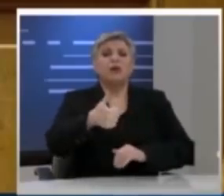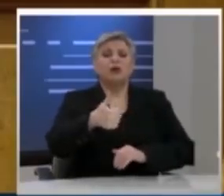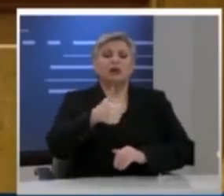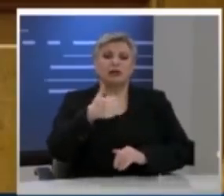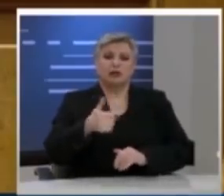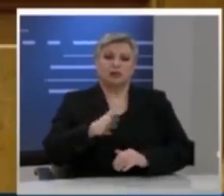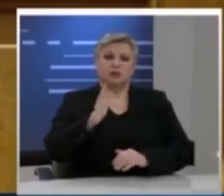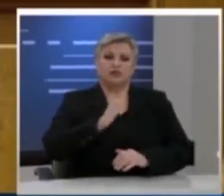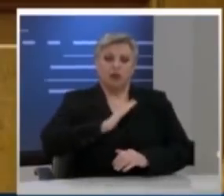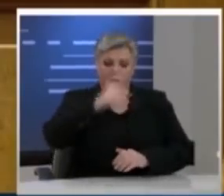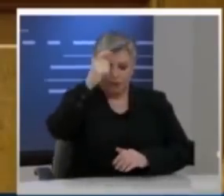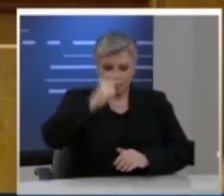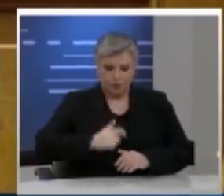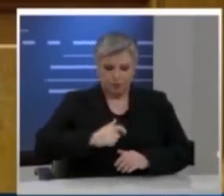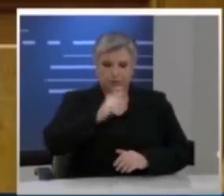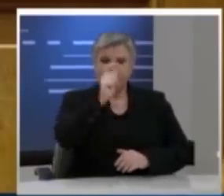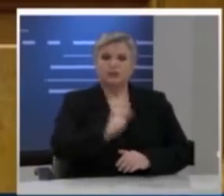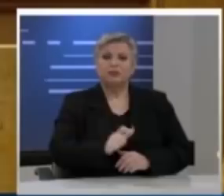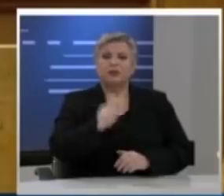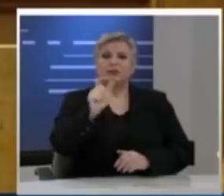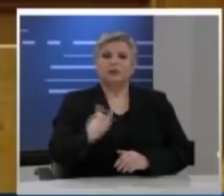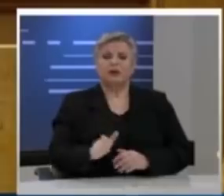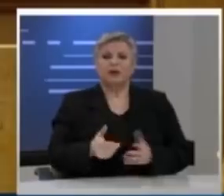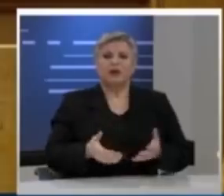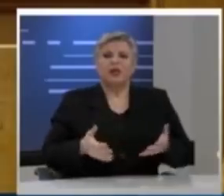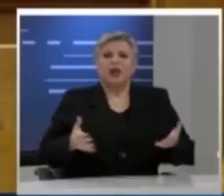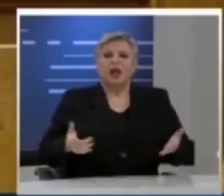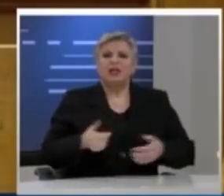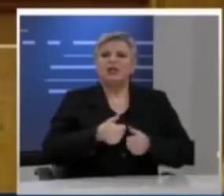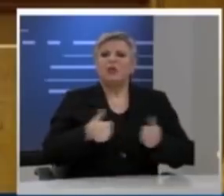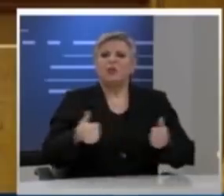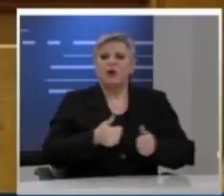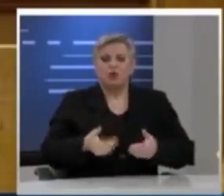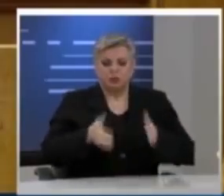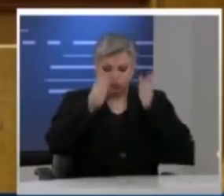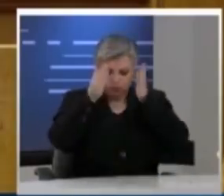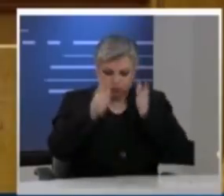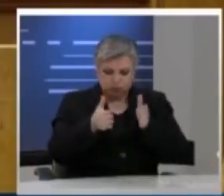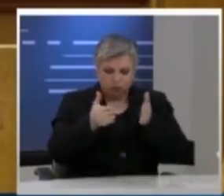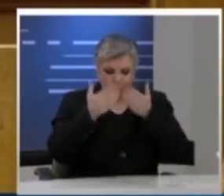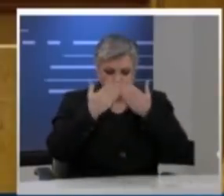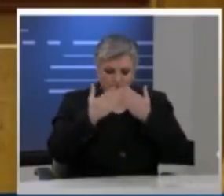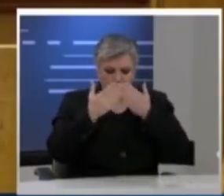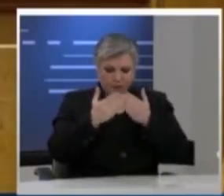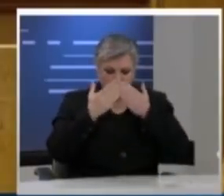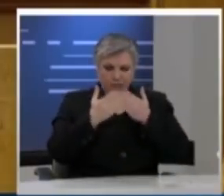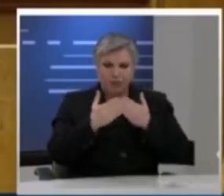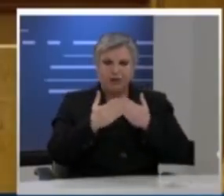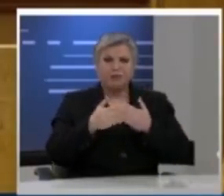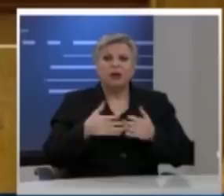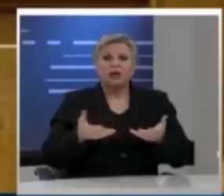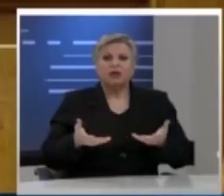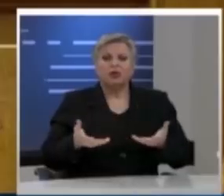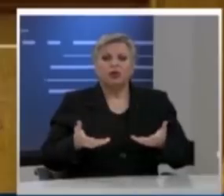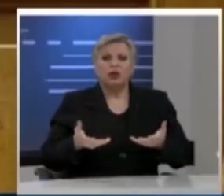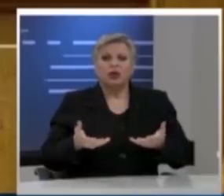άνθρωπος όταν ο άνθρωπος καταντά να είναι μόνο μαθητής παύει να είναι άνθρωπος και για να